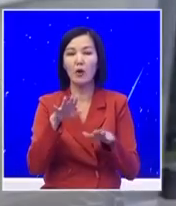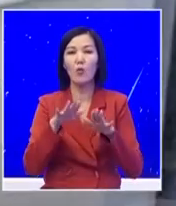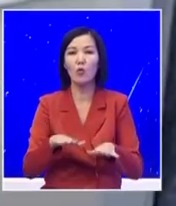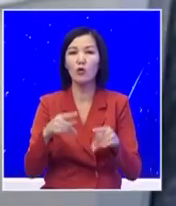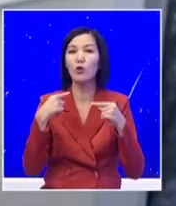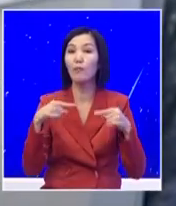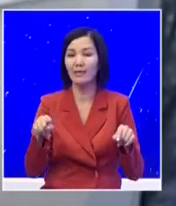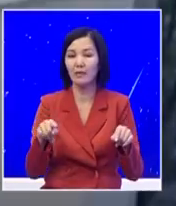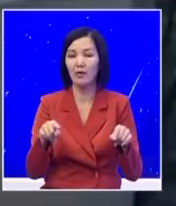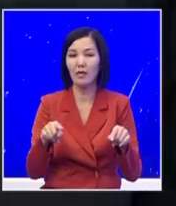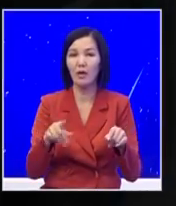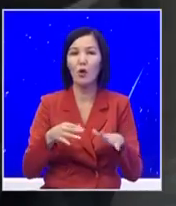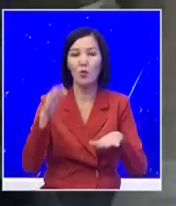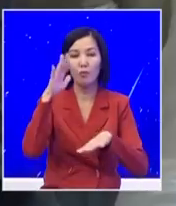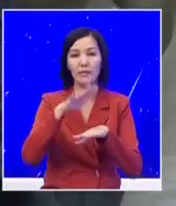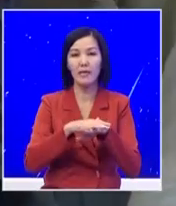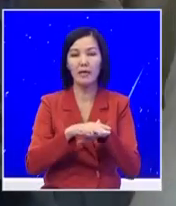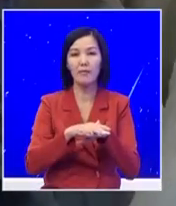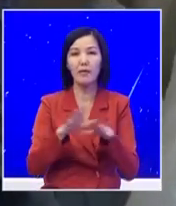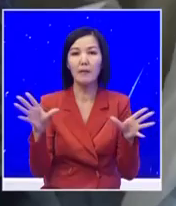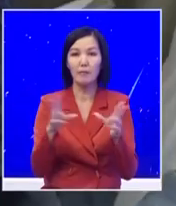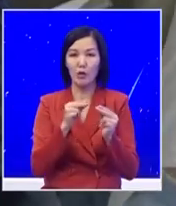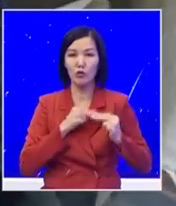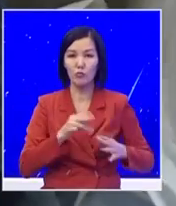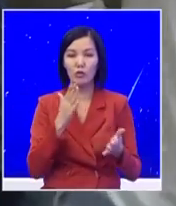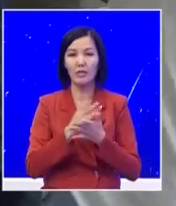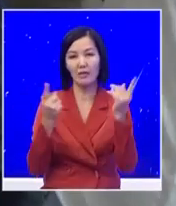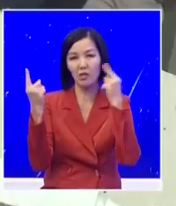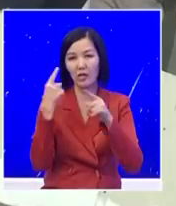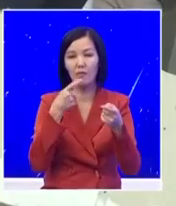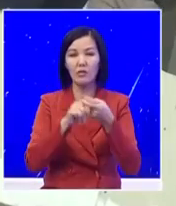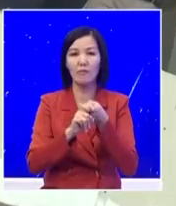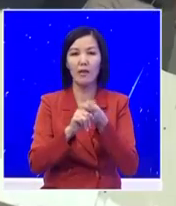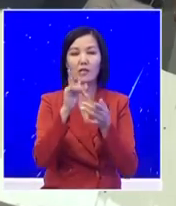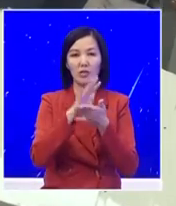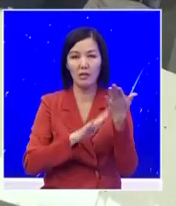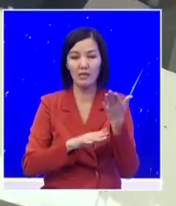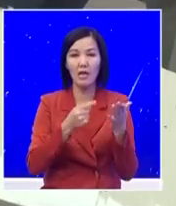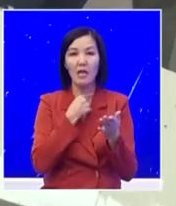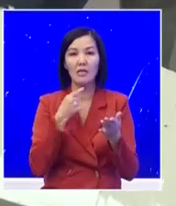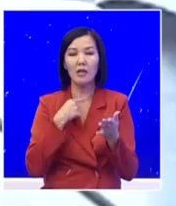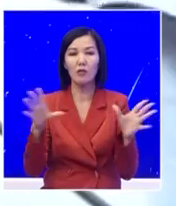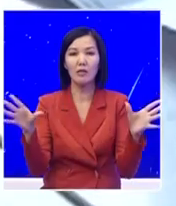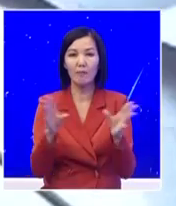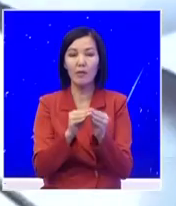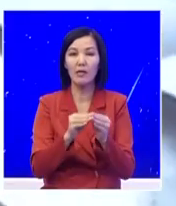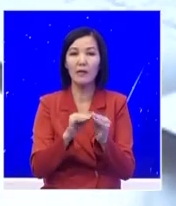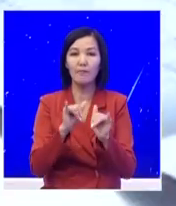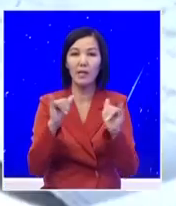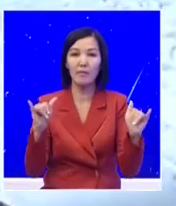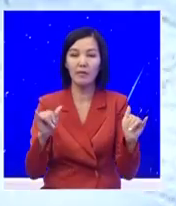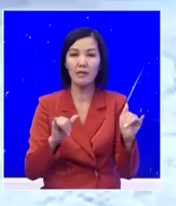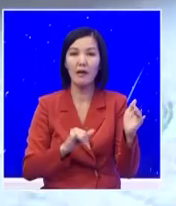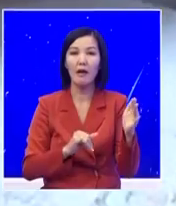тіптен бөлек еді. Облыс әкімімен әріптес болды, шығармашылық байланысын үзбеді. Талдықорғанды бірге түлетті. Қаланың